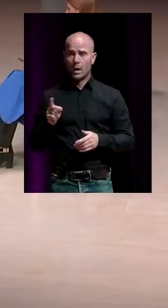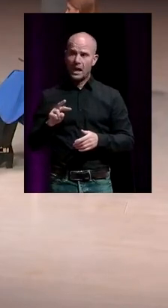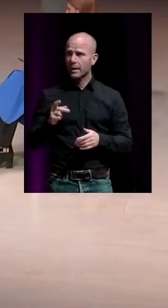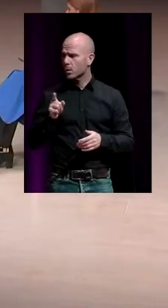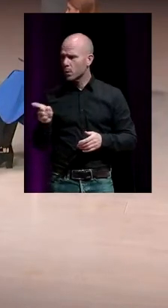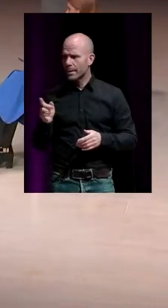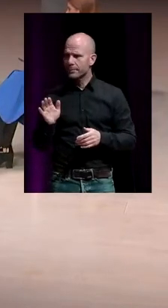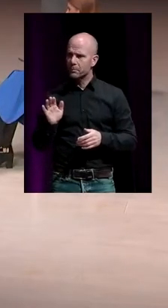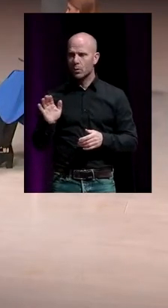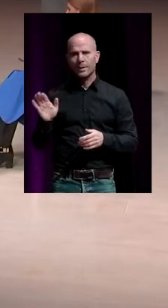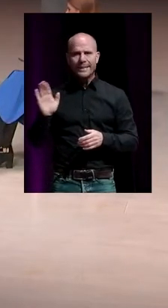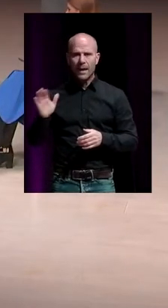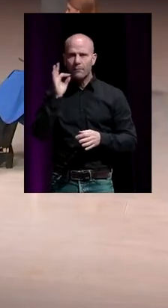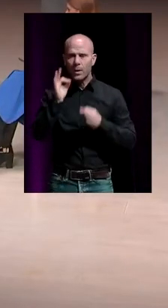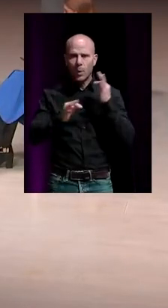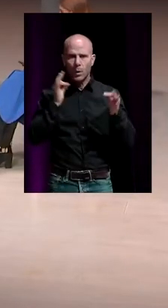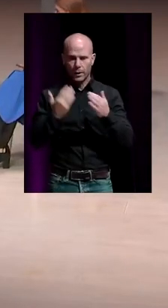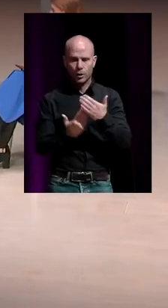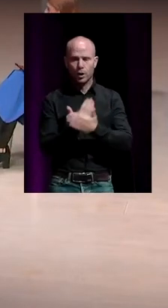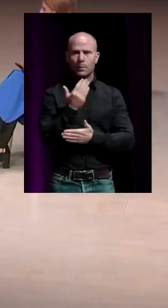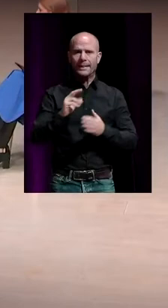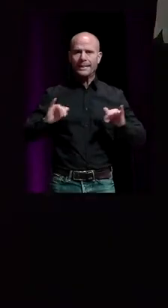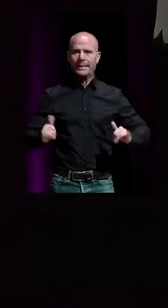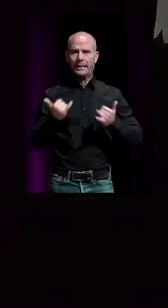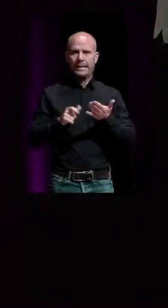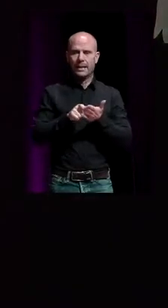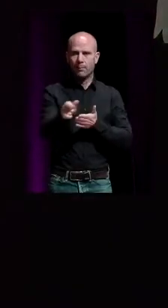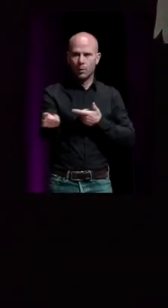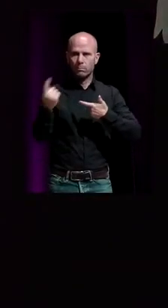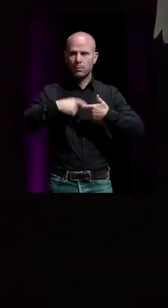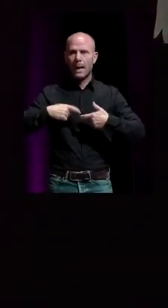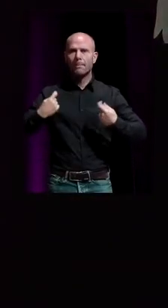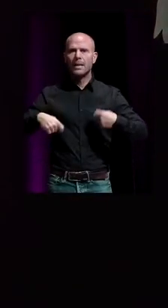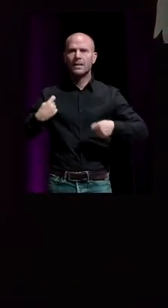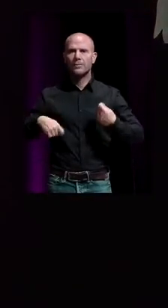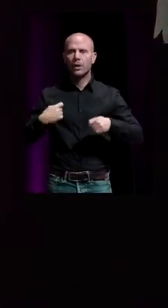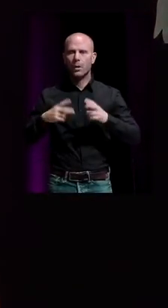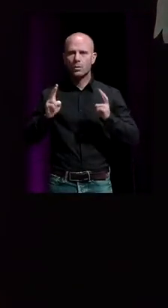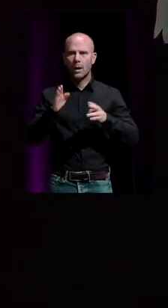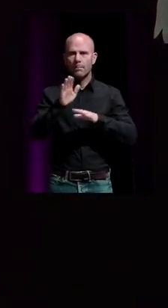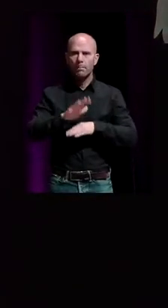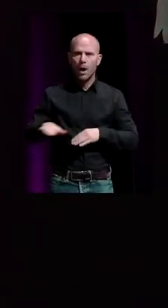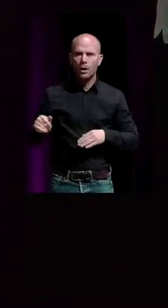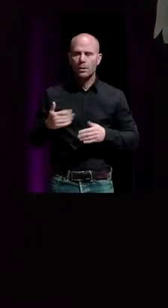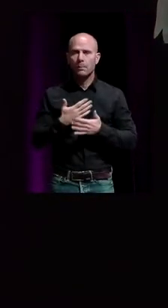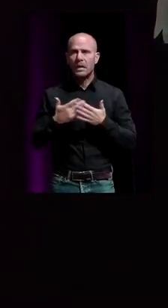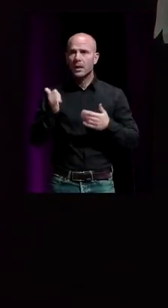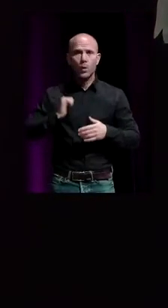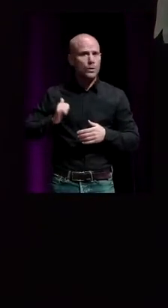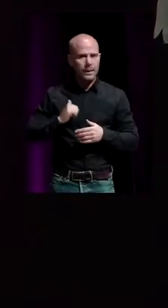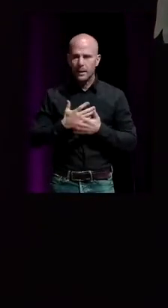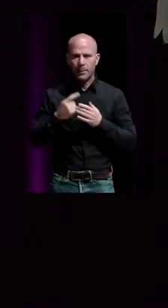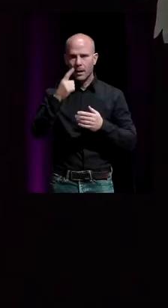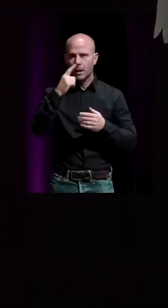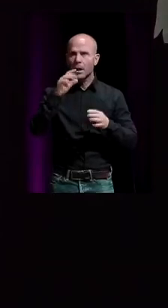de frågorna du jobbar med kom ju upp ganska tydligt i rapporten. Just vad gäller marknadsföring och barn som kanske inte konsumenter men som